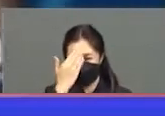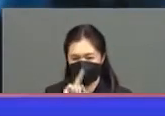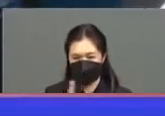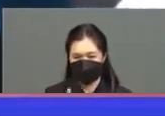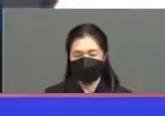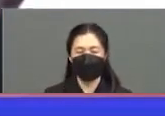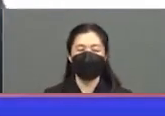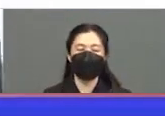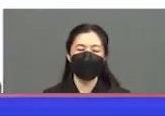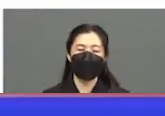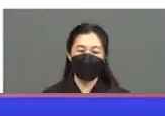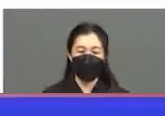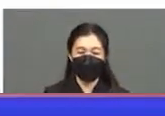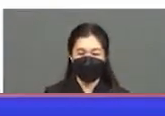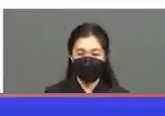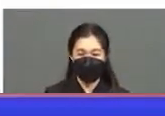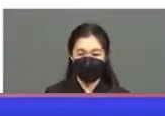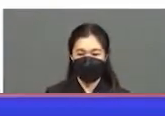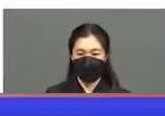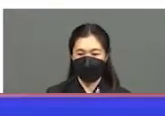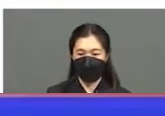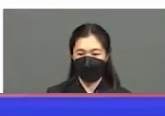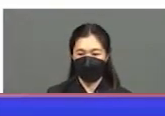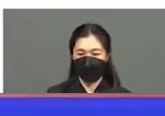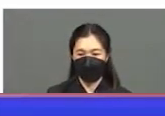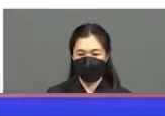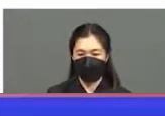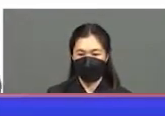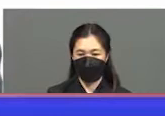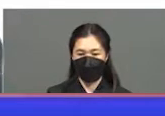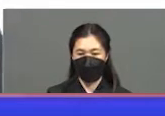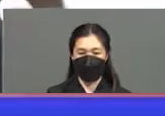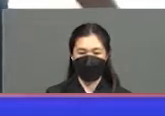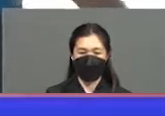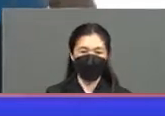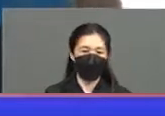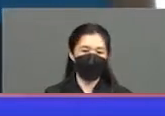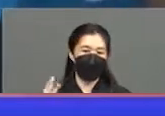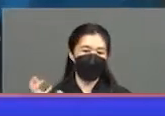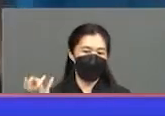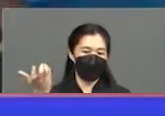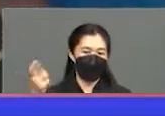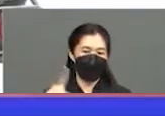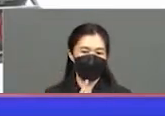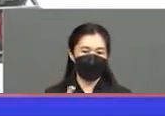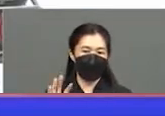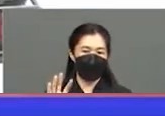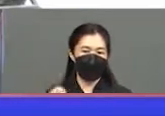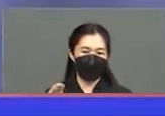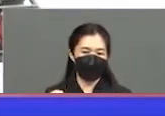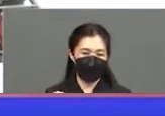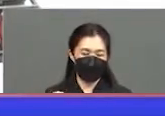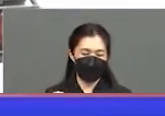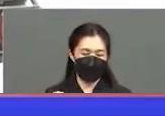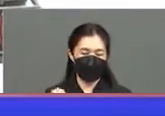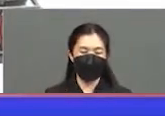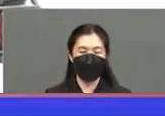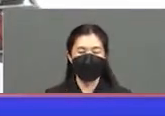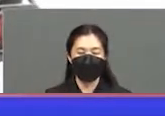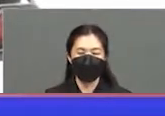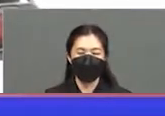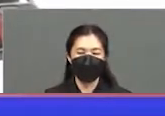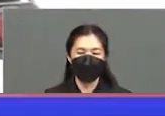ที่มีรายได้น้อยเนี่ยนะครับก็ถามว่ามันก็ขึ้นราคาไปเรียบร้อยแล้วหมูเนี่ยราคา